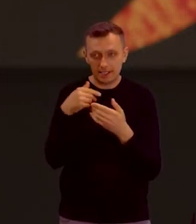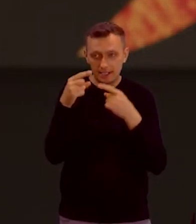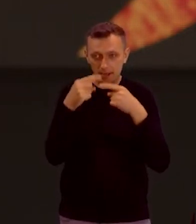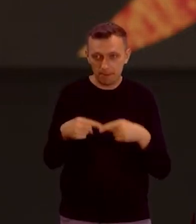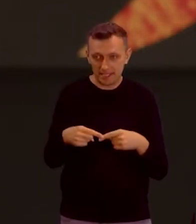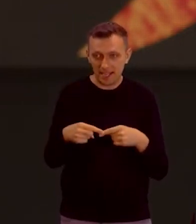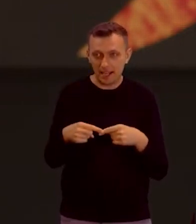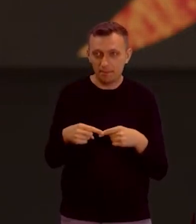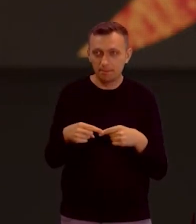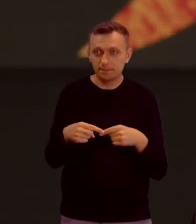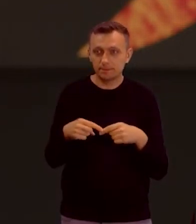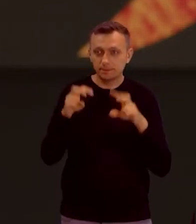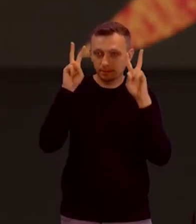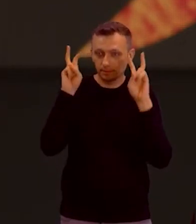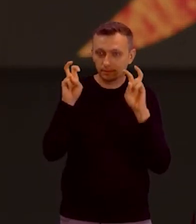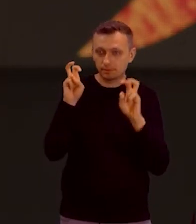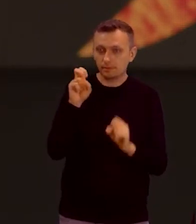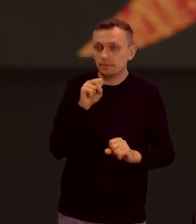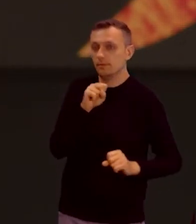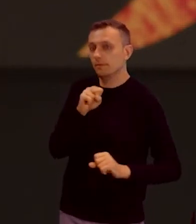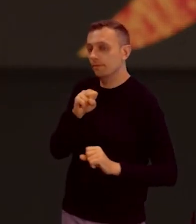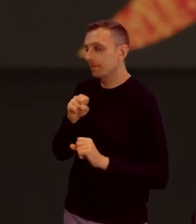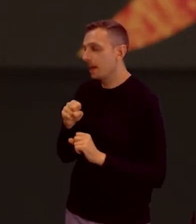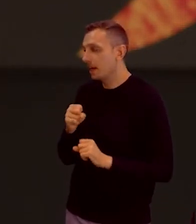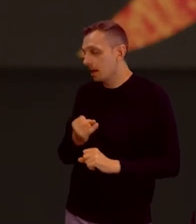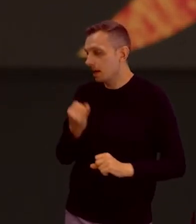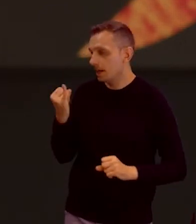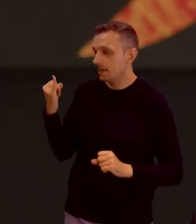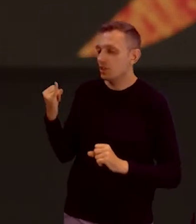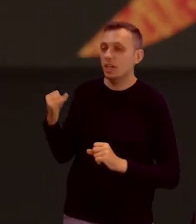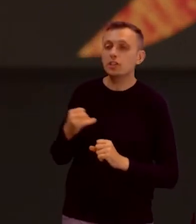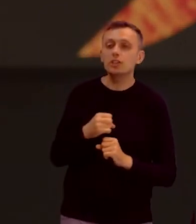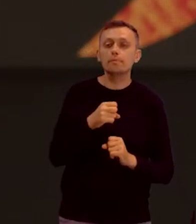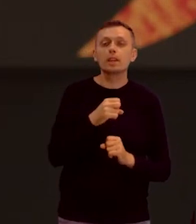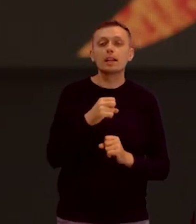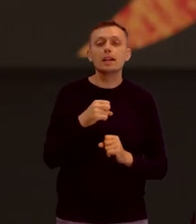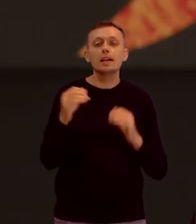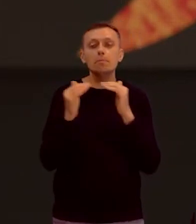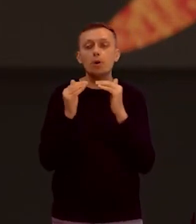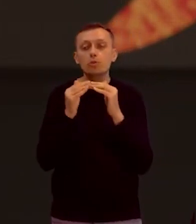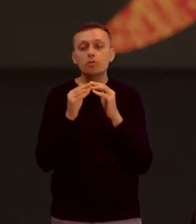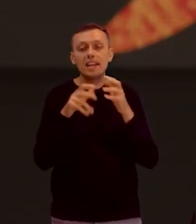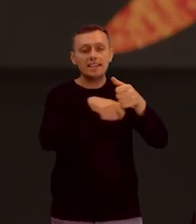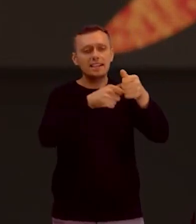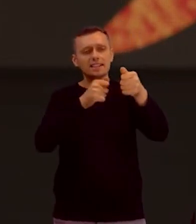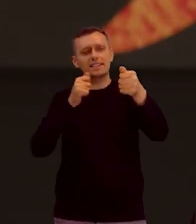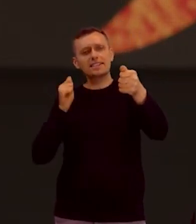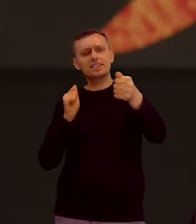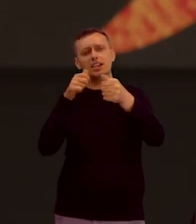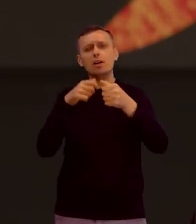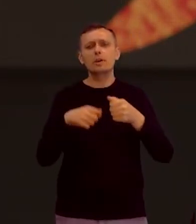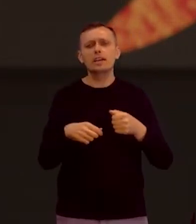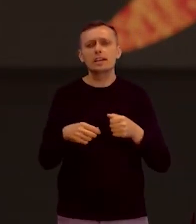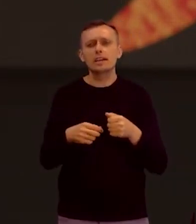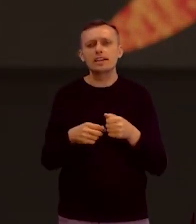Dzieci są jak strzały, które należy naostrzyć i wycelować. Bo